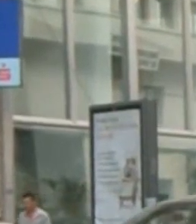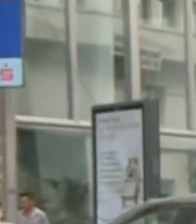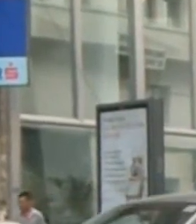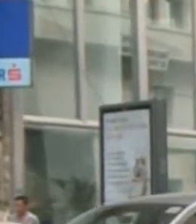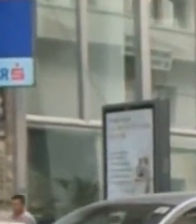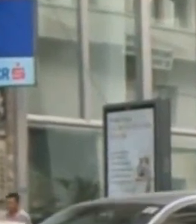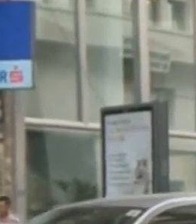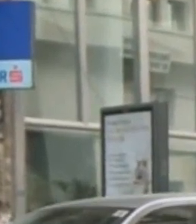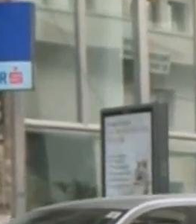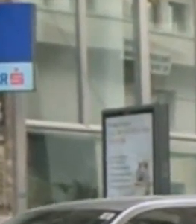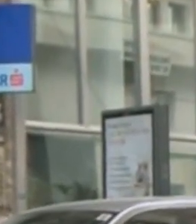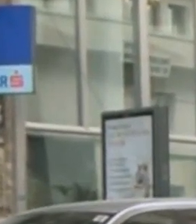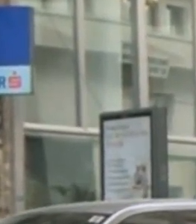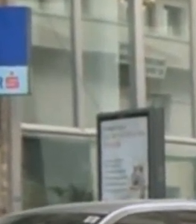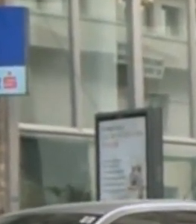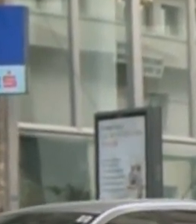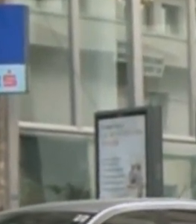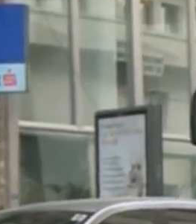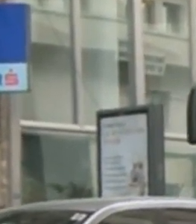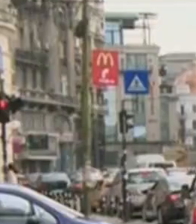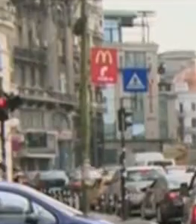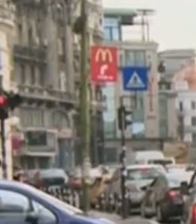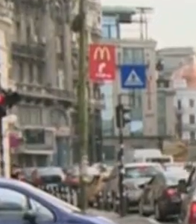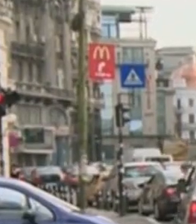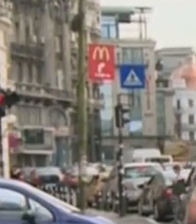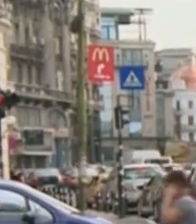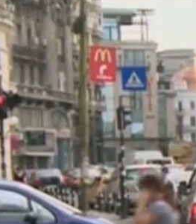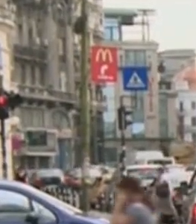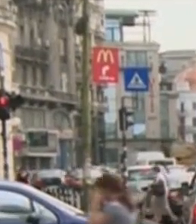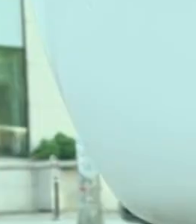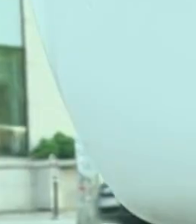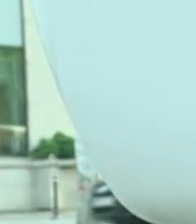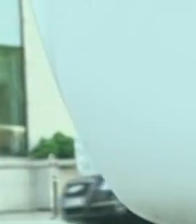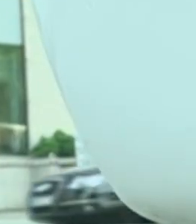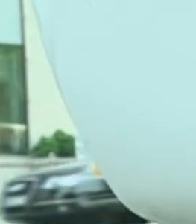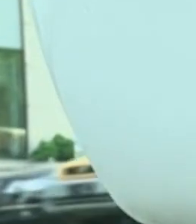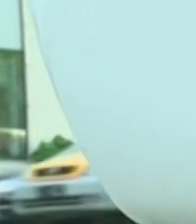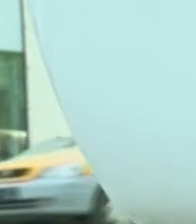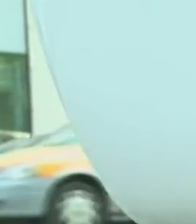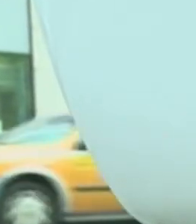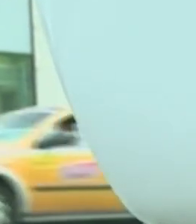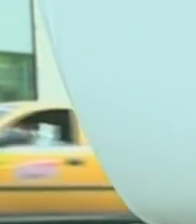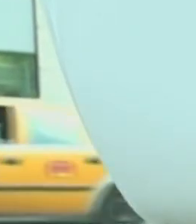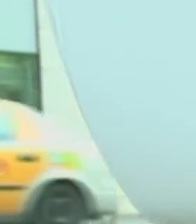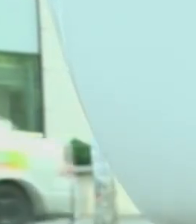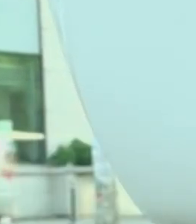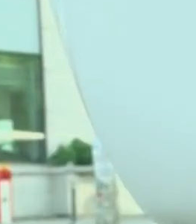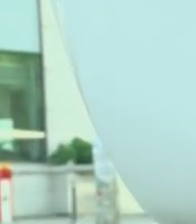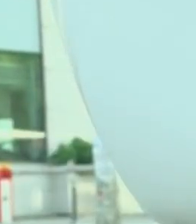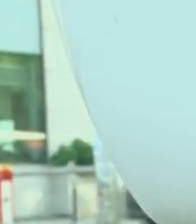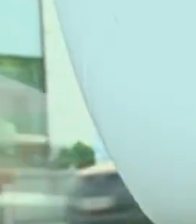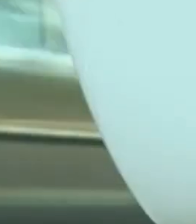vis-a-vis de aceste valori depășite, uneori chiar și de 12 ori peste limita maximă